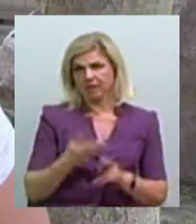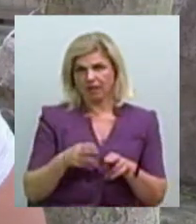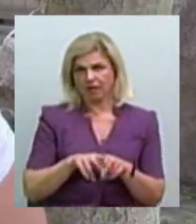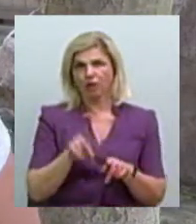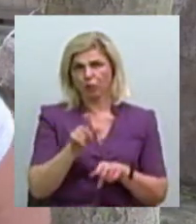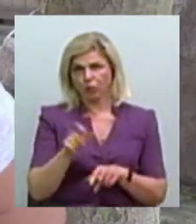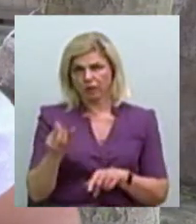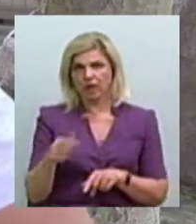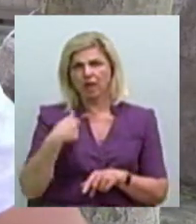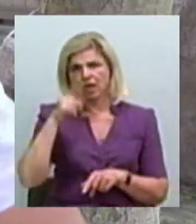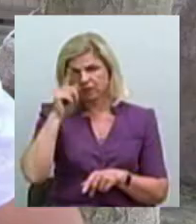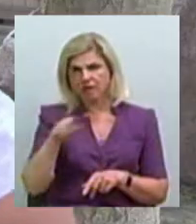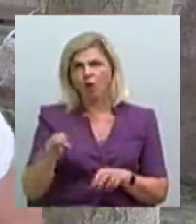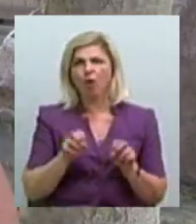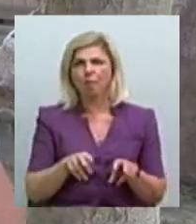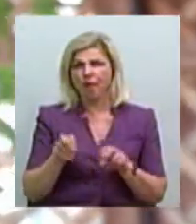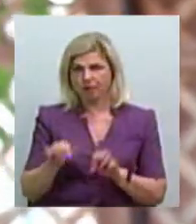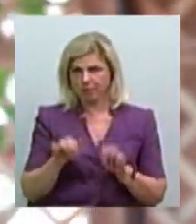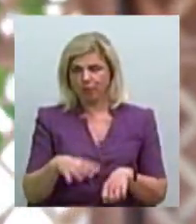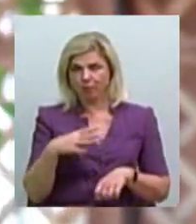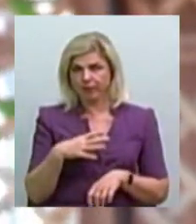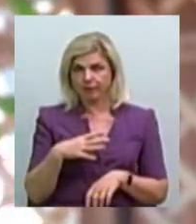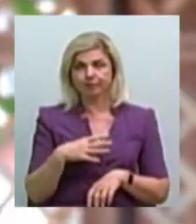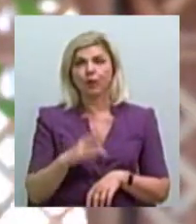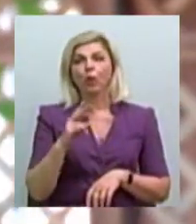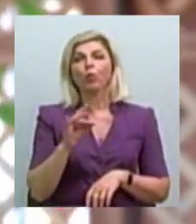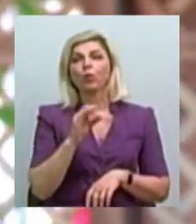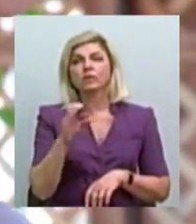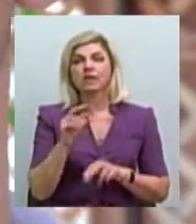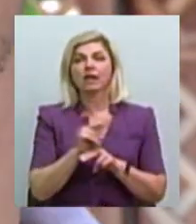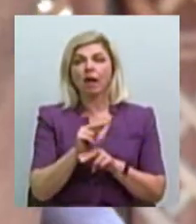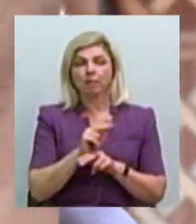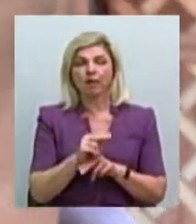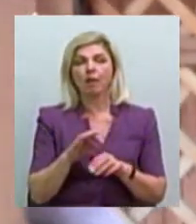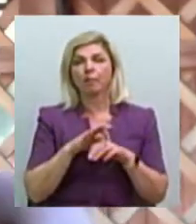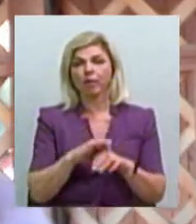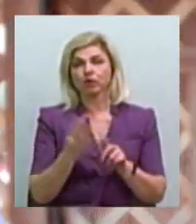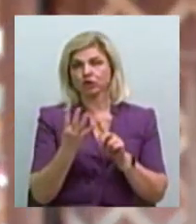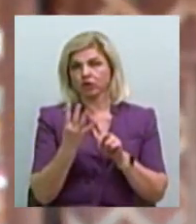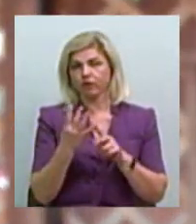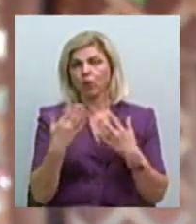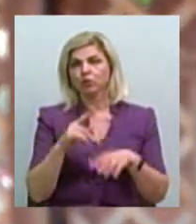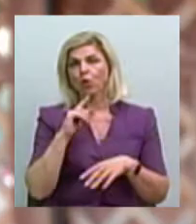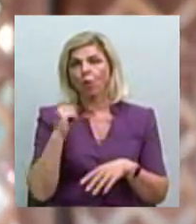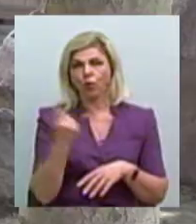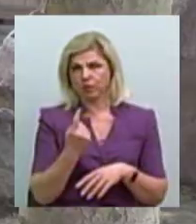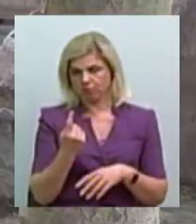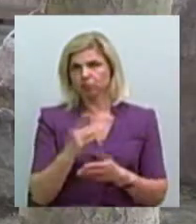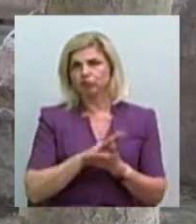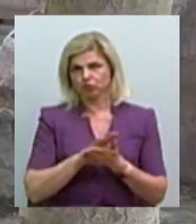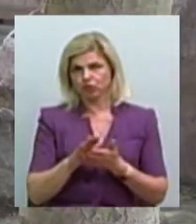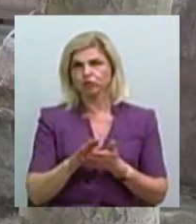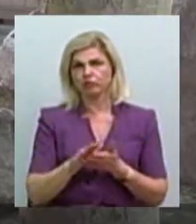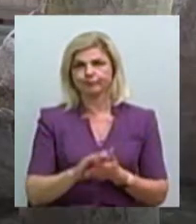ними вчинки йдуть якісь гадські. Курс реабілітації Анатолій проходить в четверте. Каже, вже рік він тверезий.